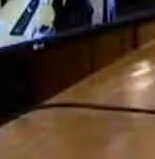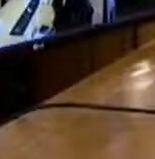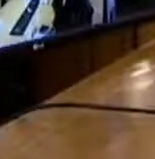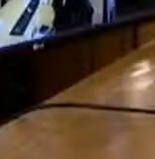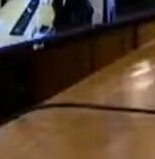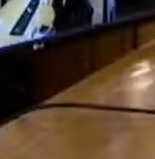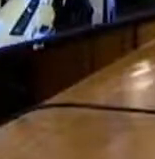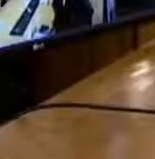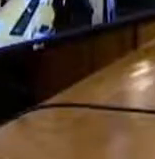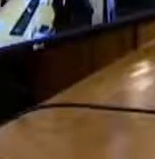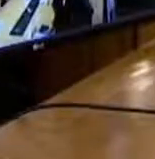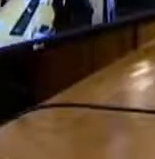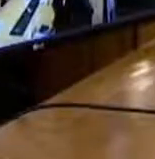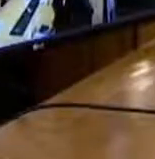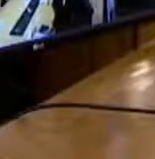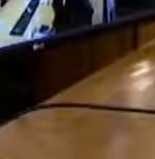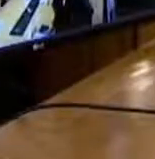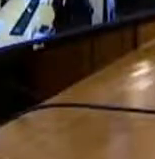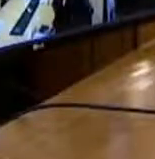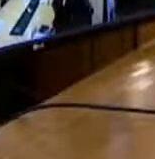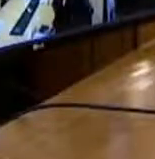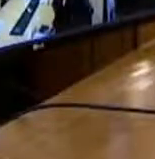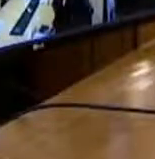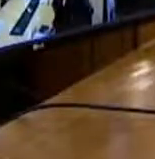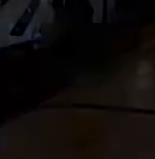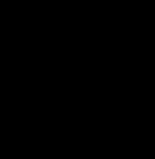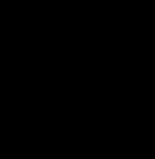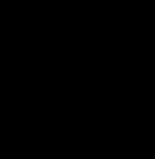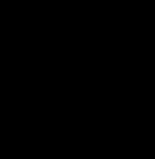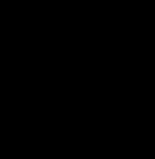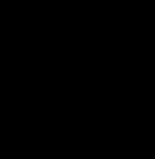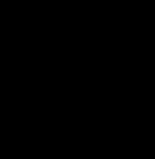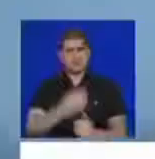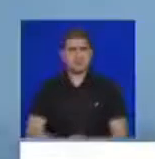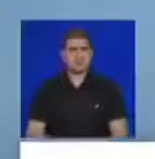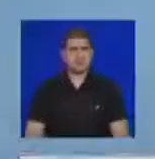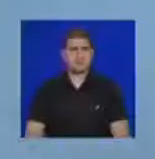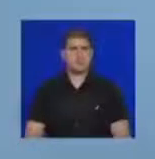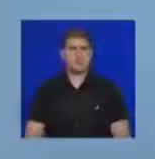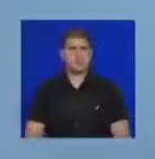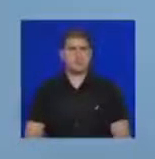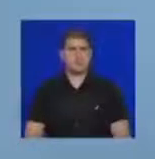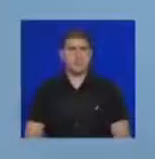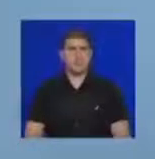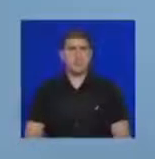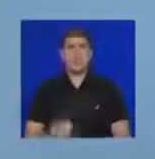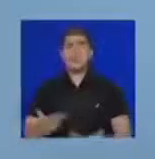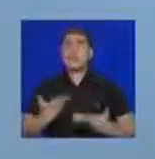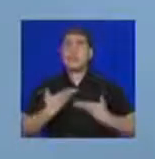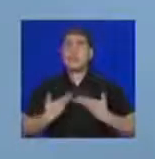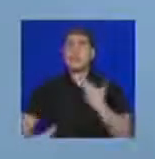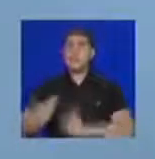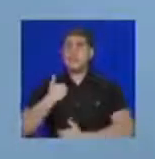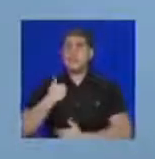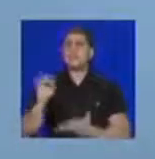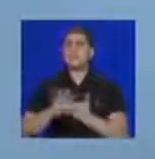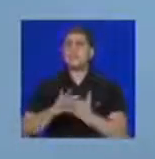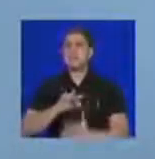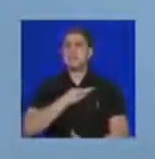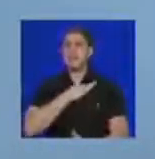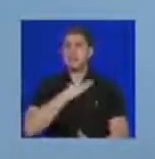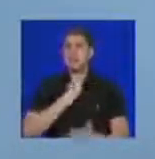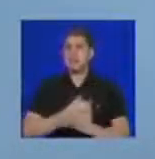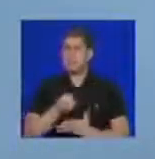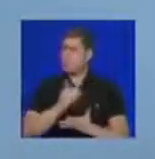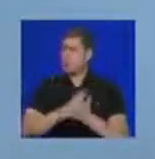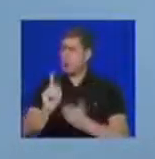בואו נראה רגע את הסרטון הזה ונחשוב מה הזכות שנפגעת לנו פה. אני קיבלתי פנייה ממשרד הבריאות, היא לא